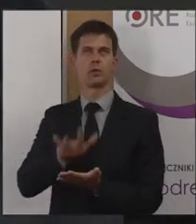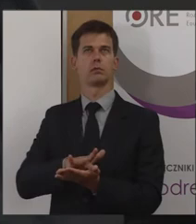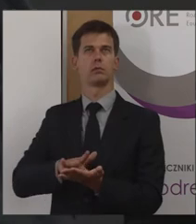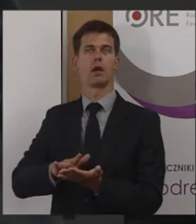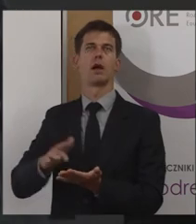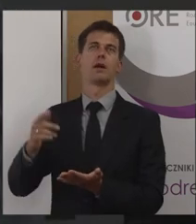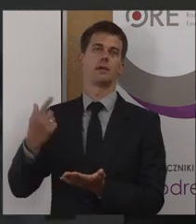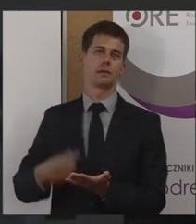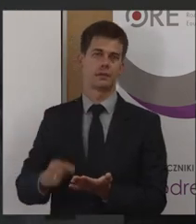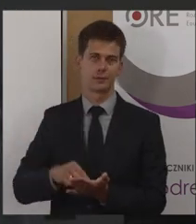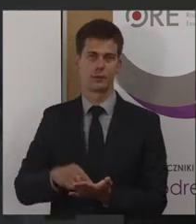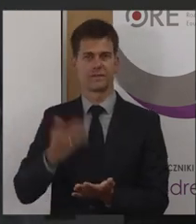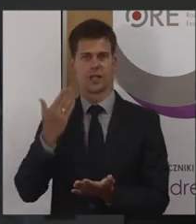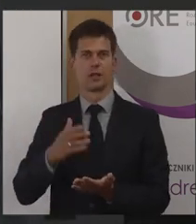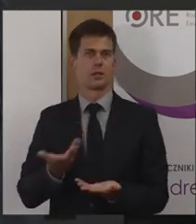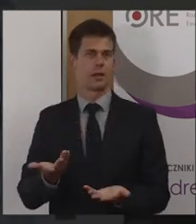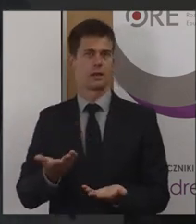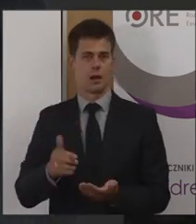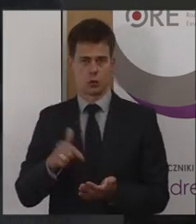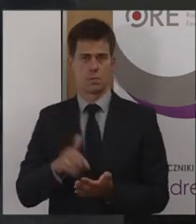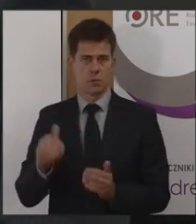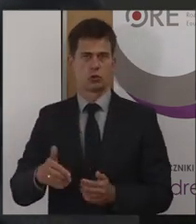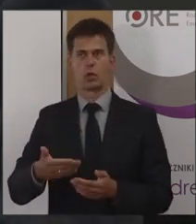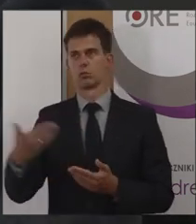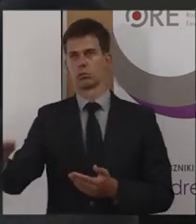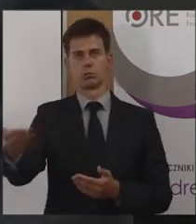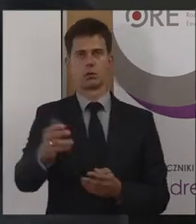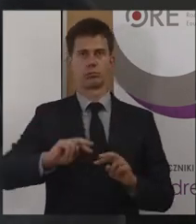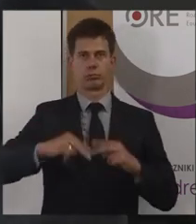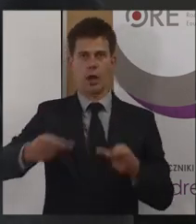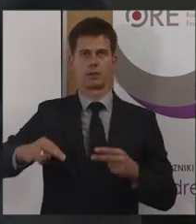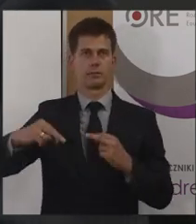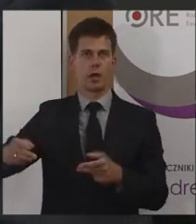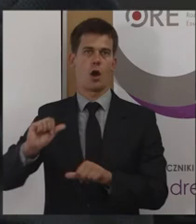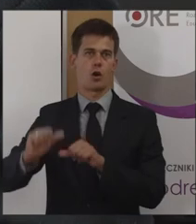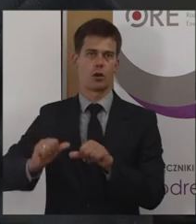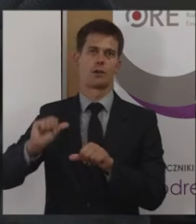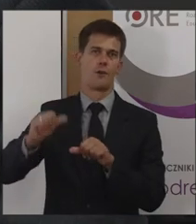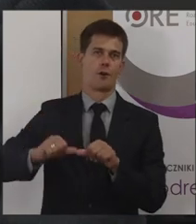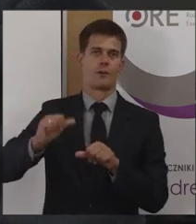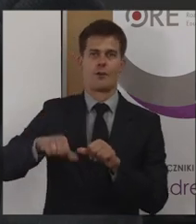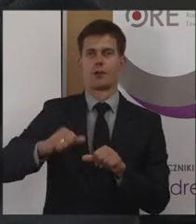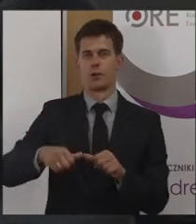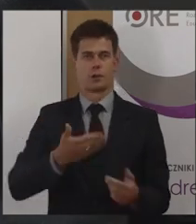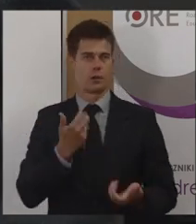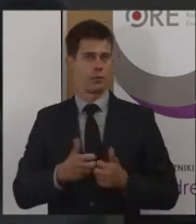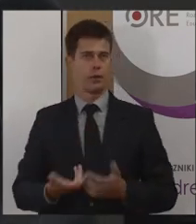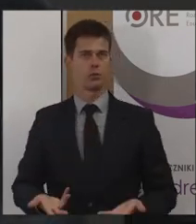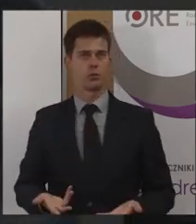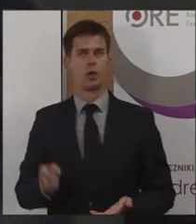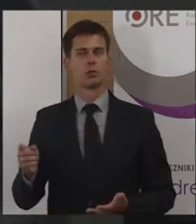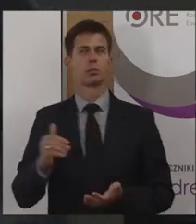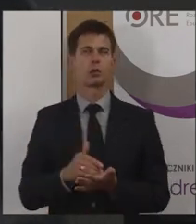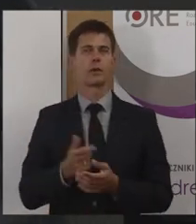Chodzi mi o pewne uzupełnienie, o nie negowanie e-podręcznika jako takiego, tylko